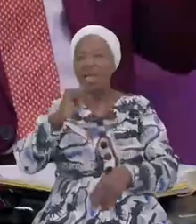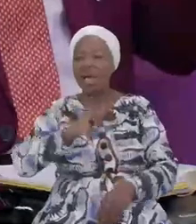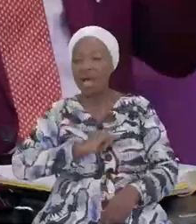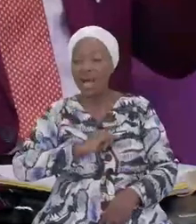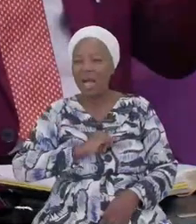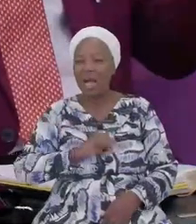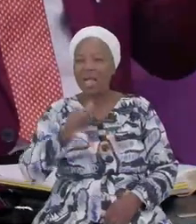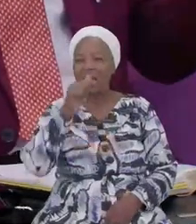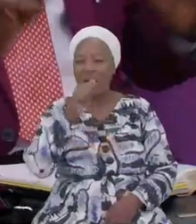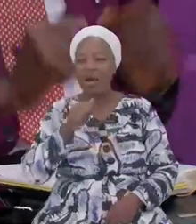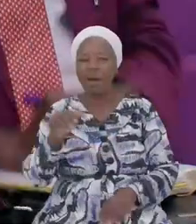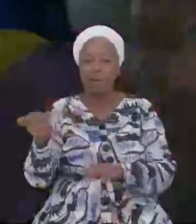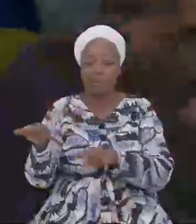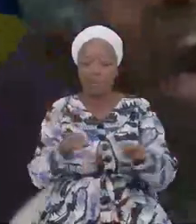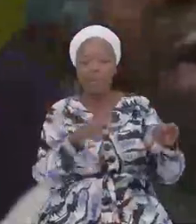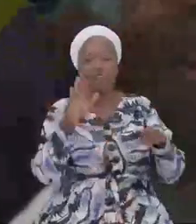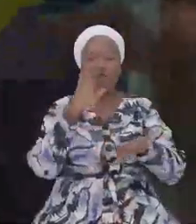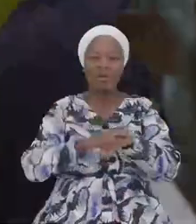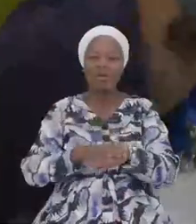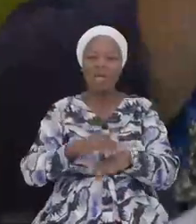Je dis, j'avance.